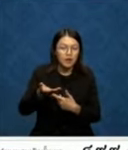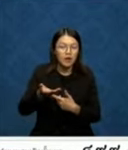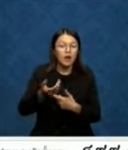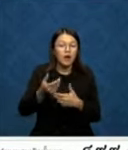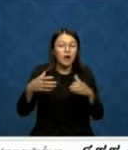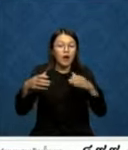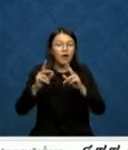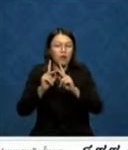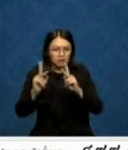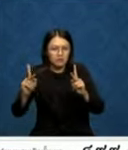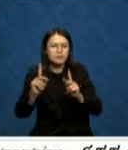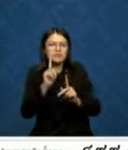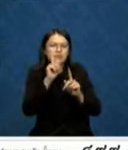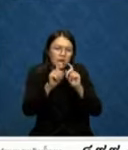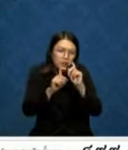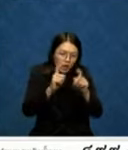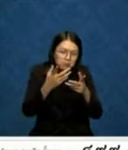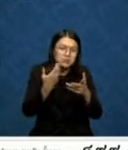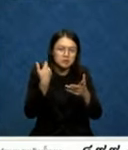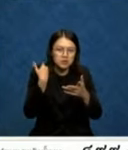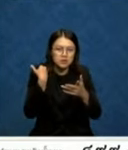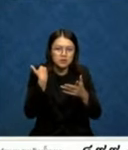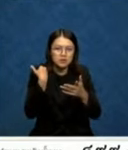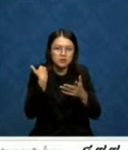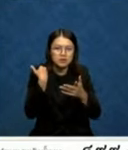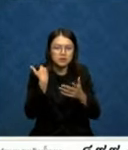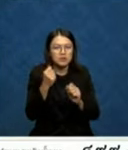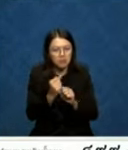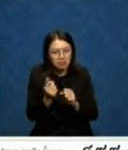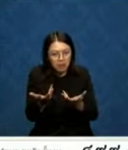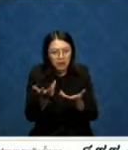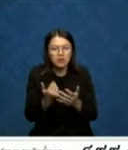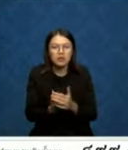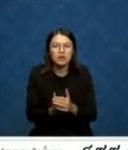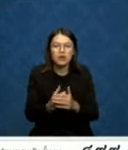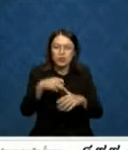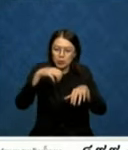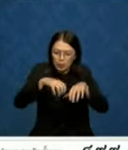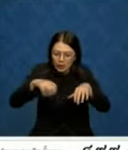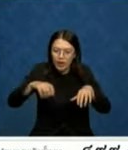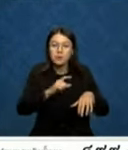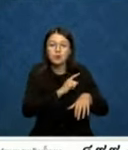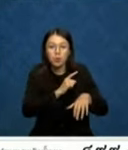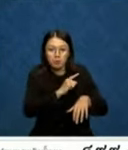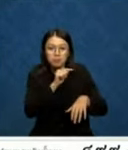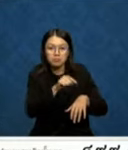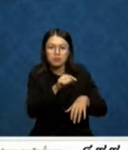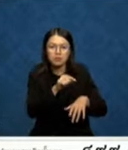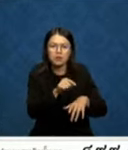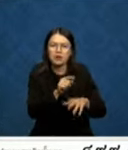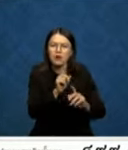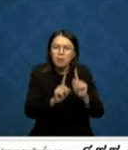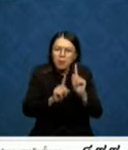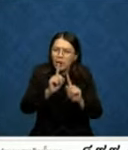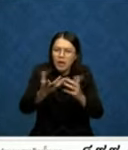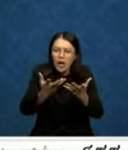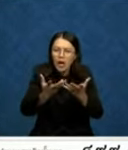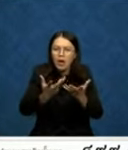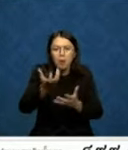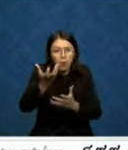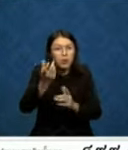การนะครับเราก็พยายามซักถามเกี่ยวกับเรื่องดัชนีผลชี้วัดนะครับจากทั้งหน่วยงานที่เกี่ยวข้องนะครับว่าจะวัดยังไงนะครับเ